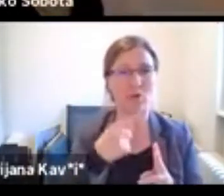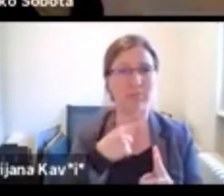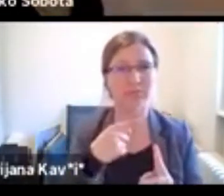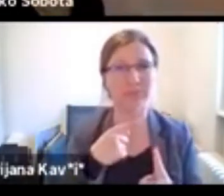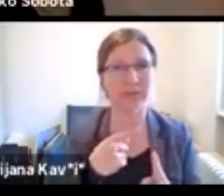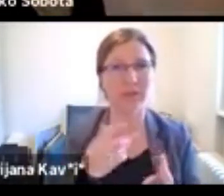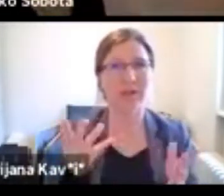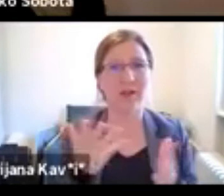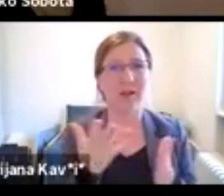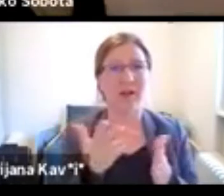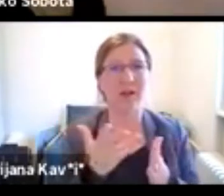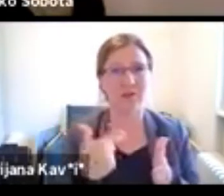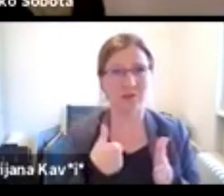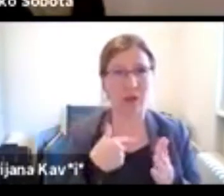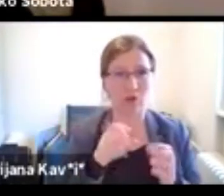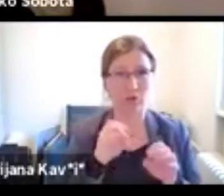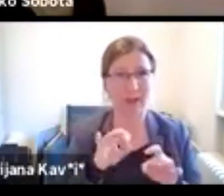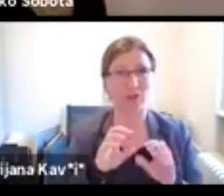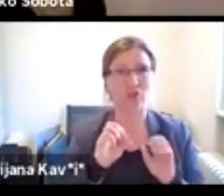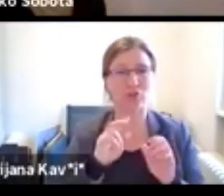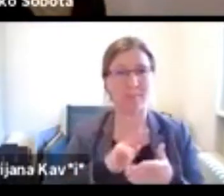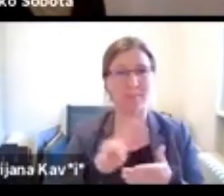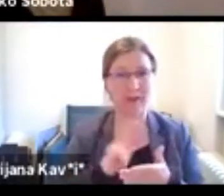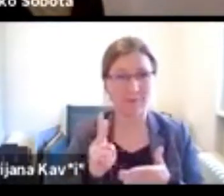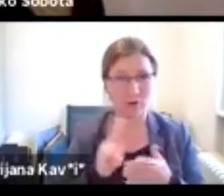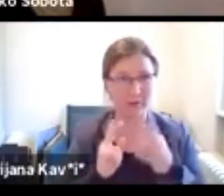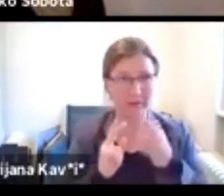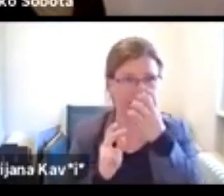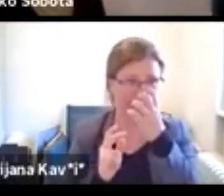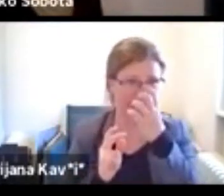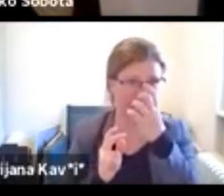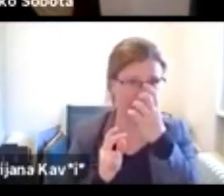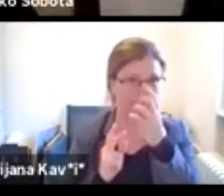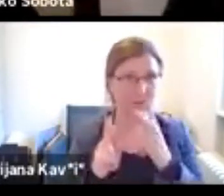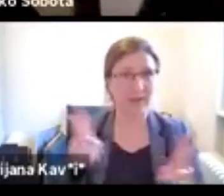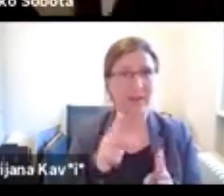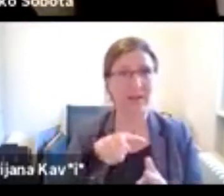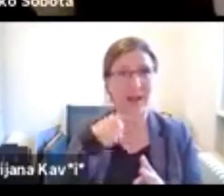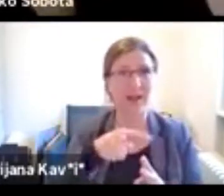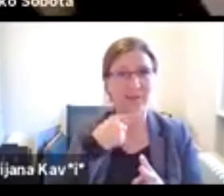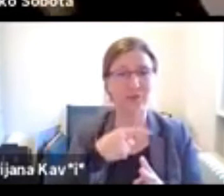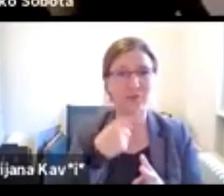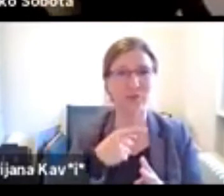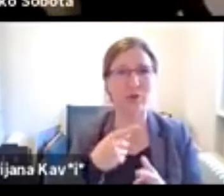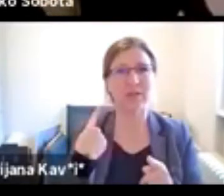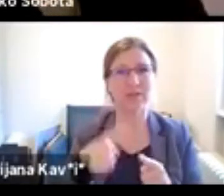sada susreće kao tumač i prevoditelj znakovnog jezika gluhih od kada smo